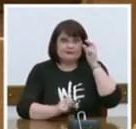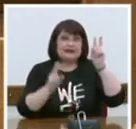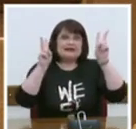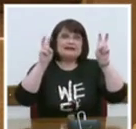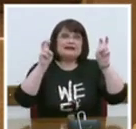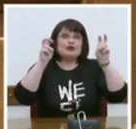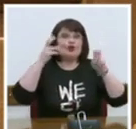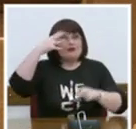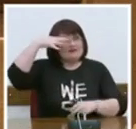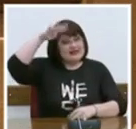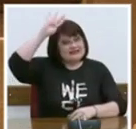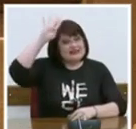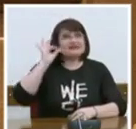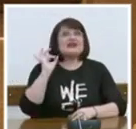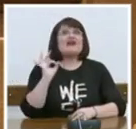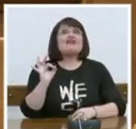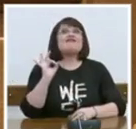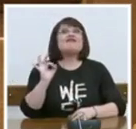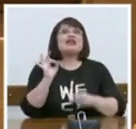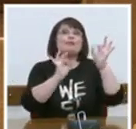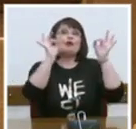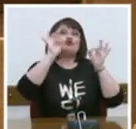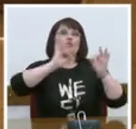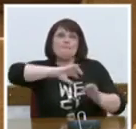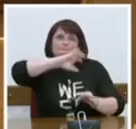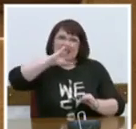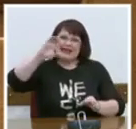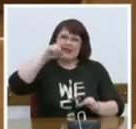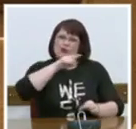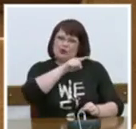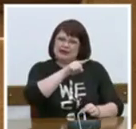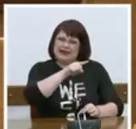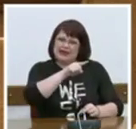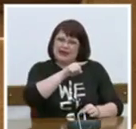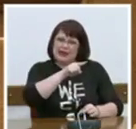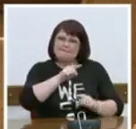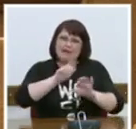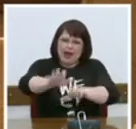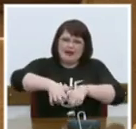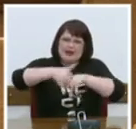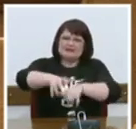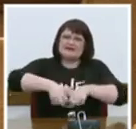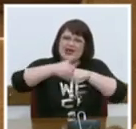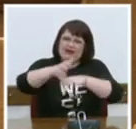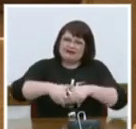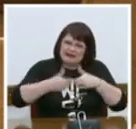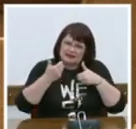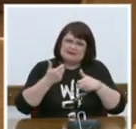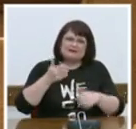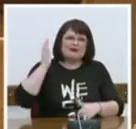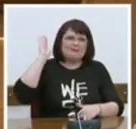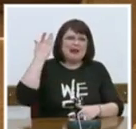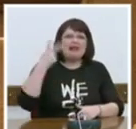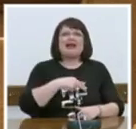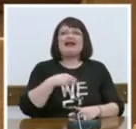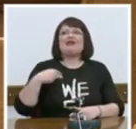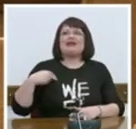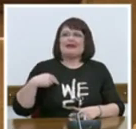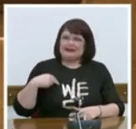βασιλιάς Φίλιππος κοιμάται στη Μακεδονία», που αναφερόταν στις ανασκαφές του αείμνηστου καθηγητή της